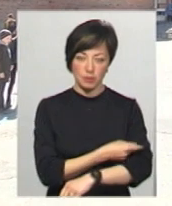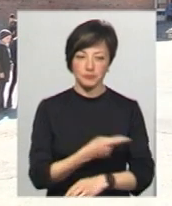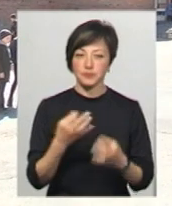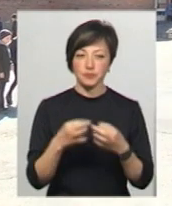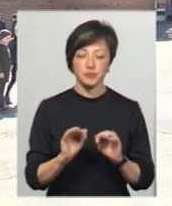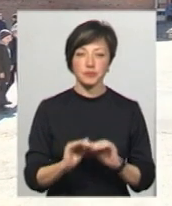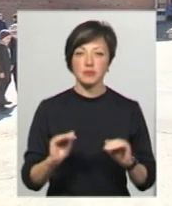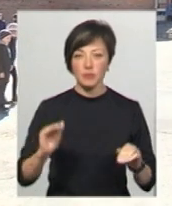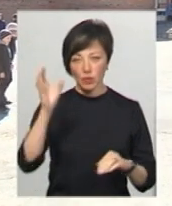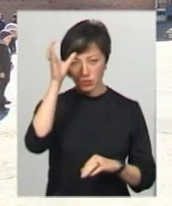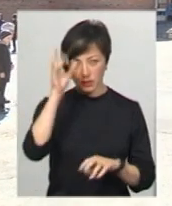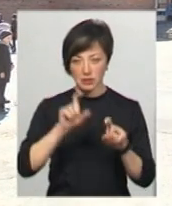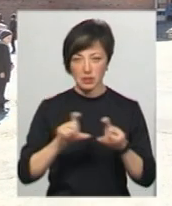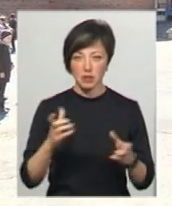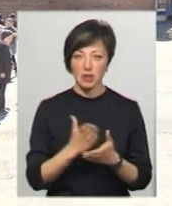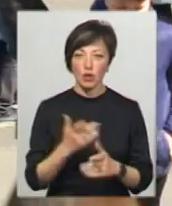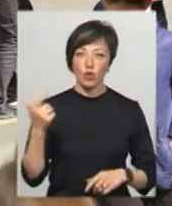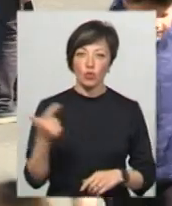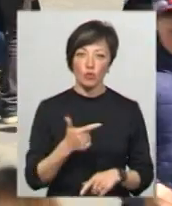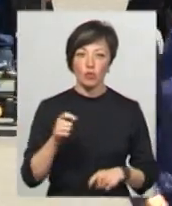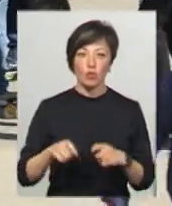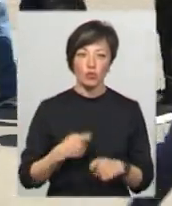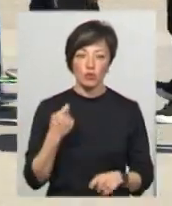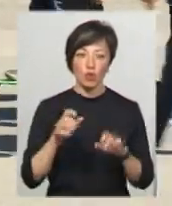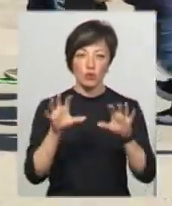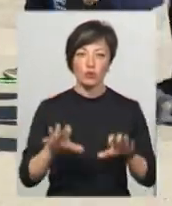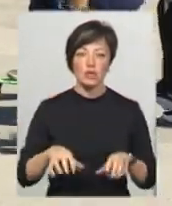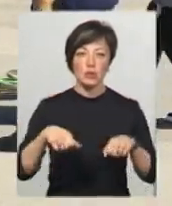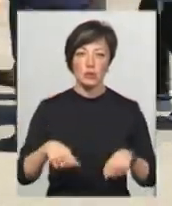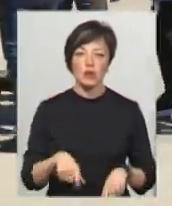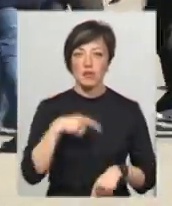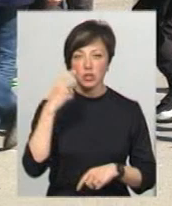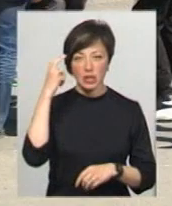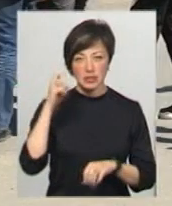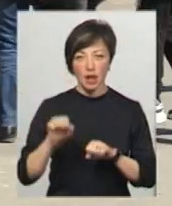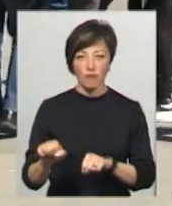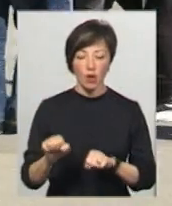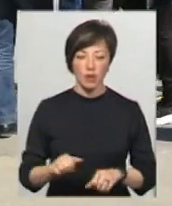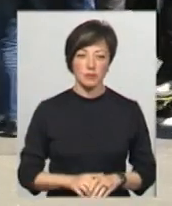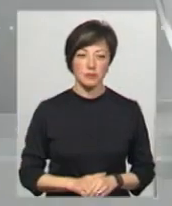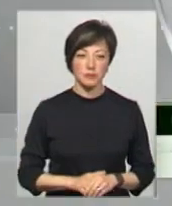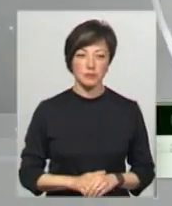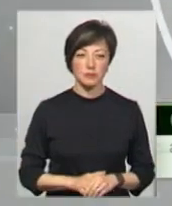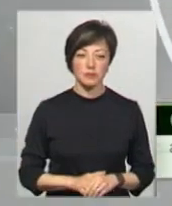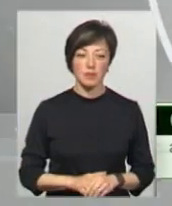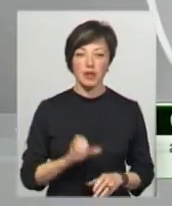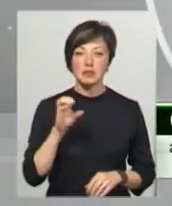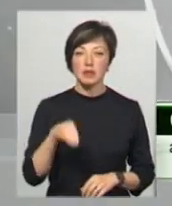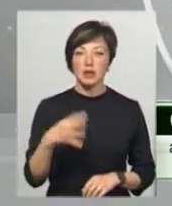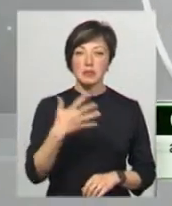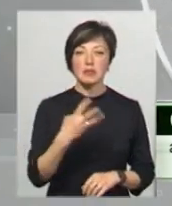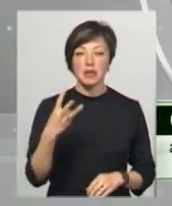Недопуск дітей до освітніх закладів є грубим порушенням їхніх конституційних прав, каже київський адвокат Сергій Гула. Стаття